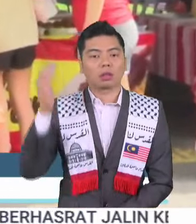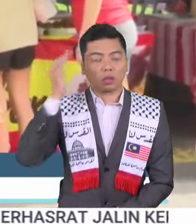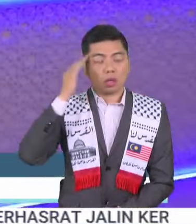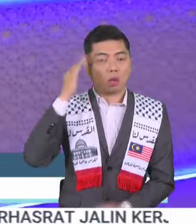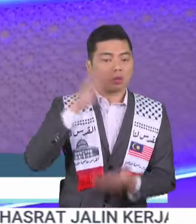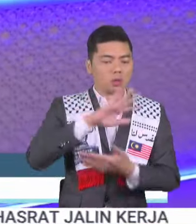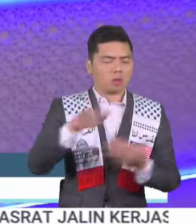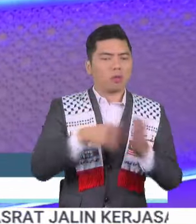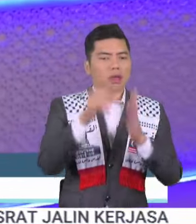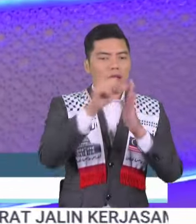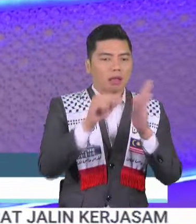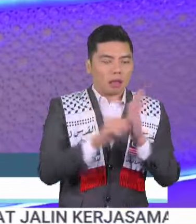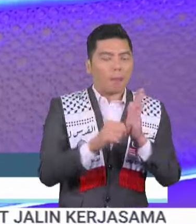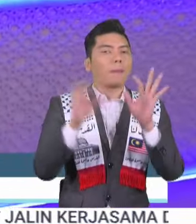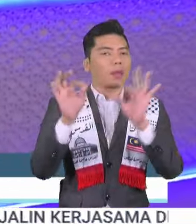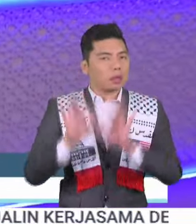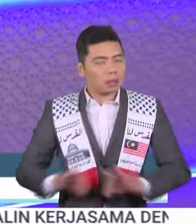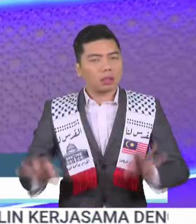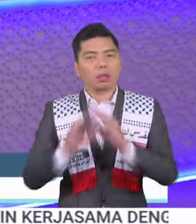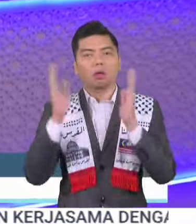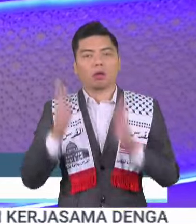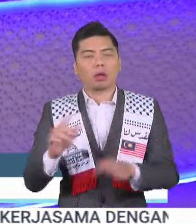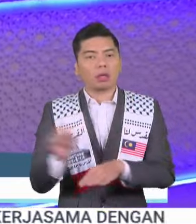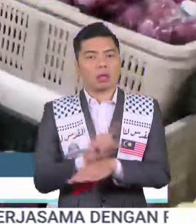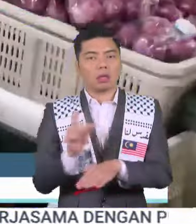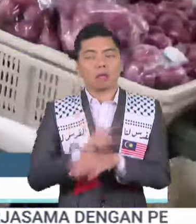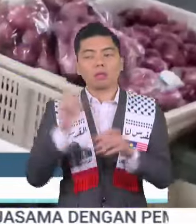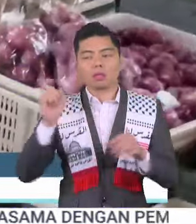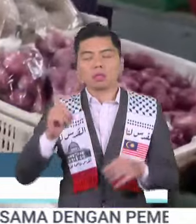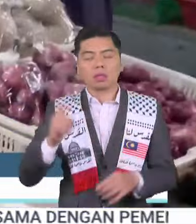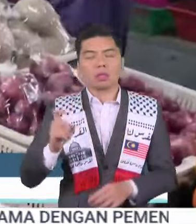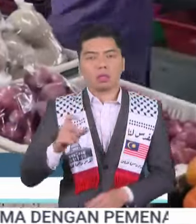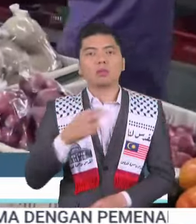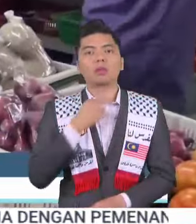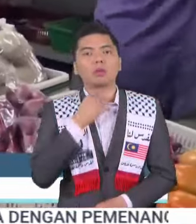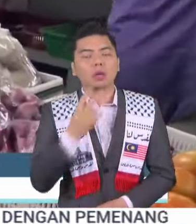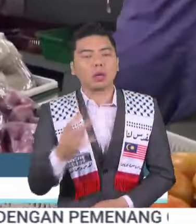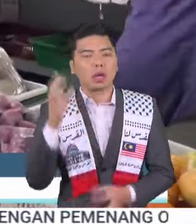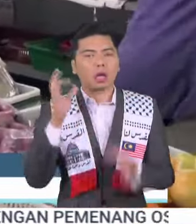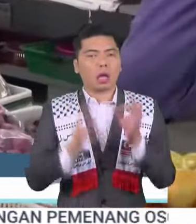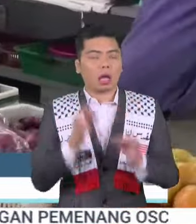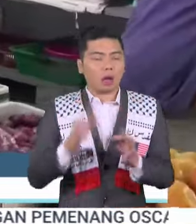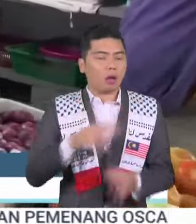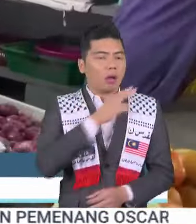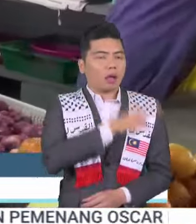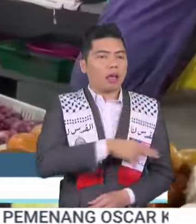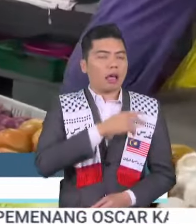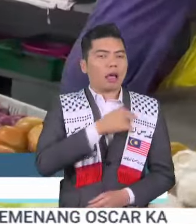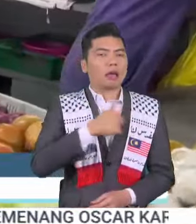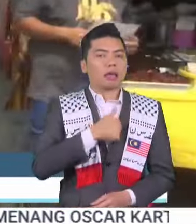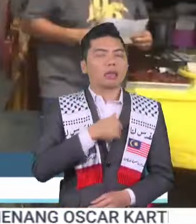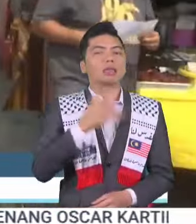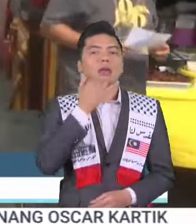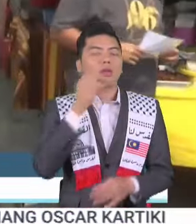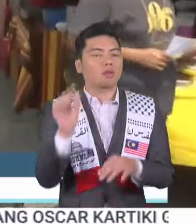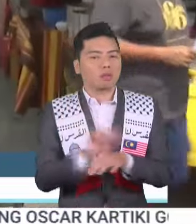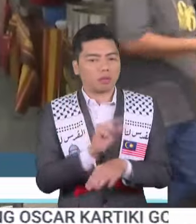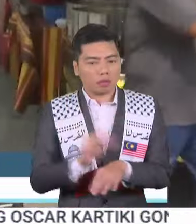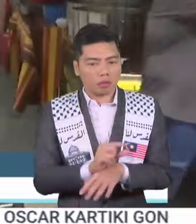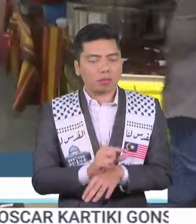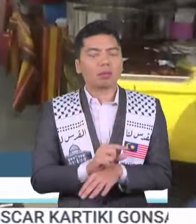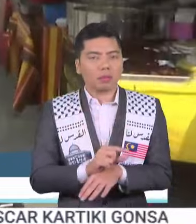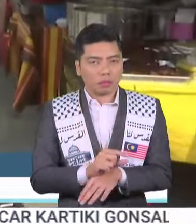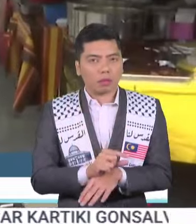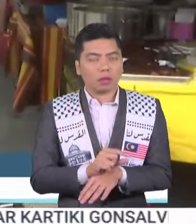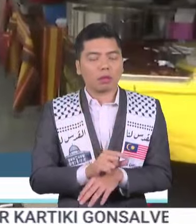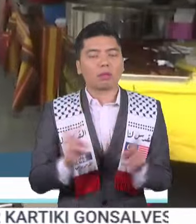hak tersebut, penting juga pengguna berani bersuara jika hak mereka tidak ditunaikan. Dan yang paling